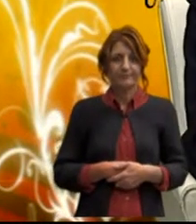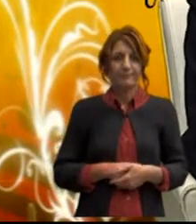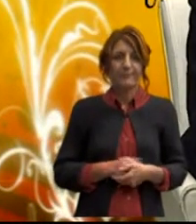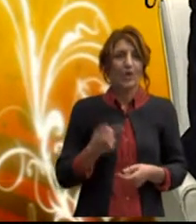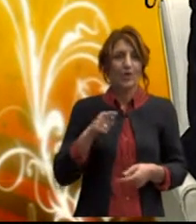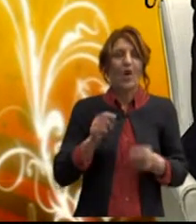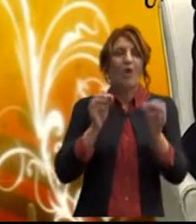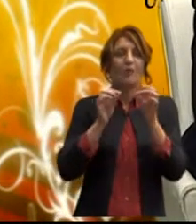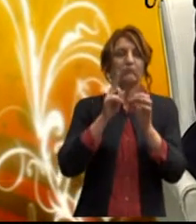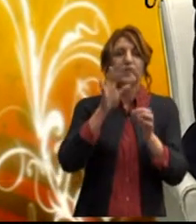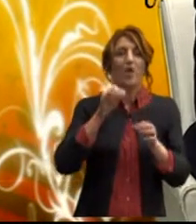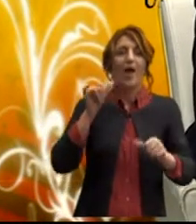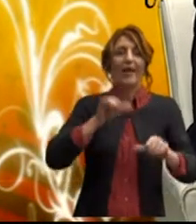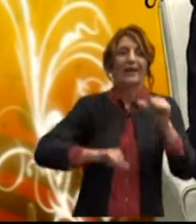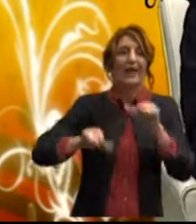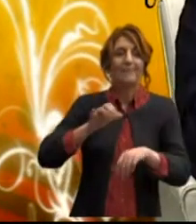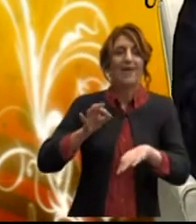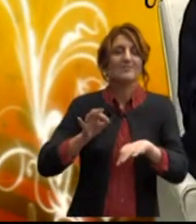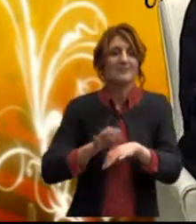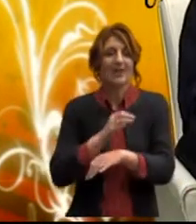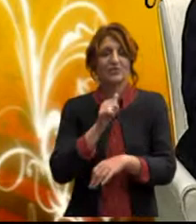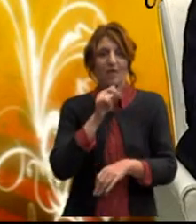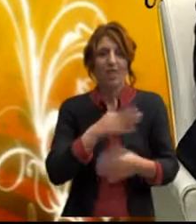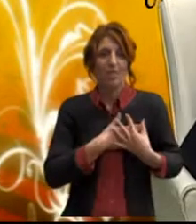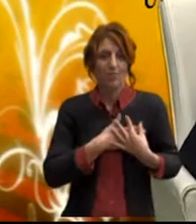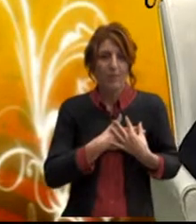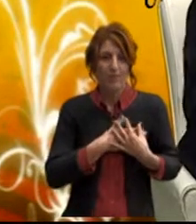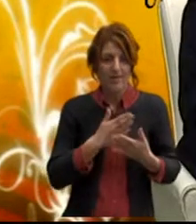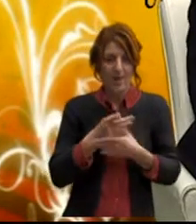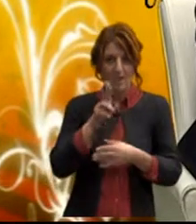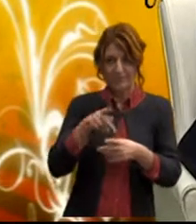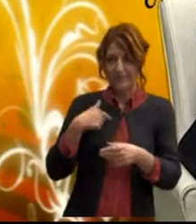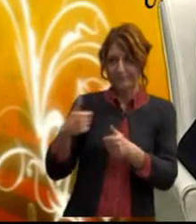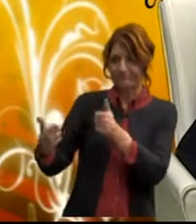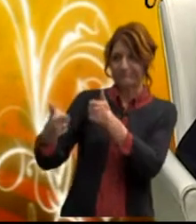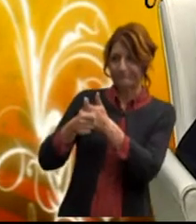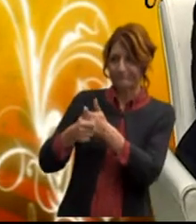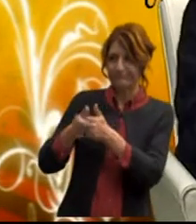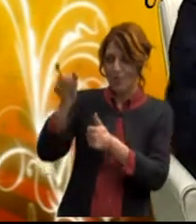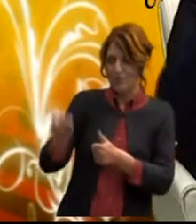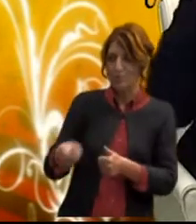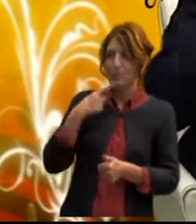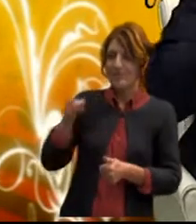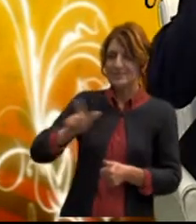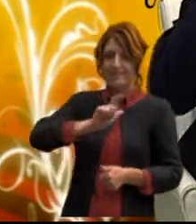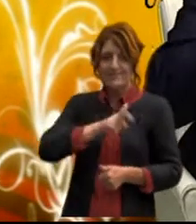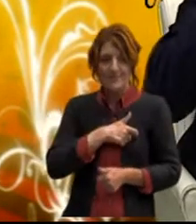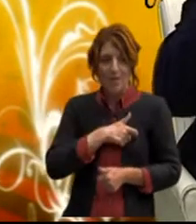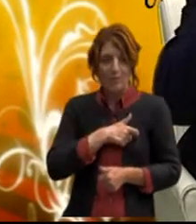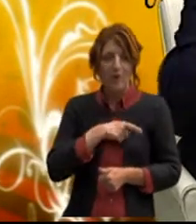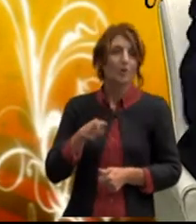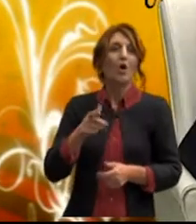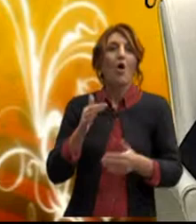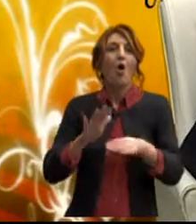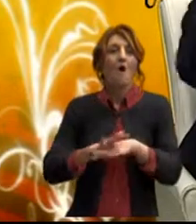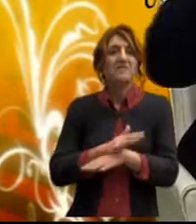onu biokemiju sreće, ljubavi, donekle. Hoćete li se sad vi vezati za osobu u kojoj ste zaljubljeni? Dakle, ovisi imate li oksitocina